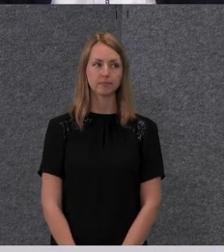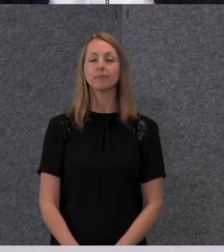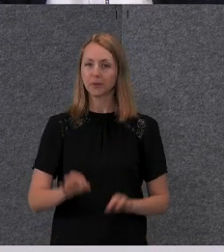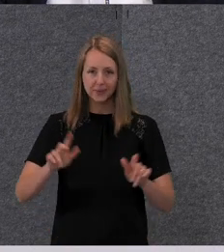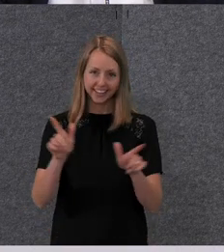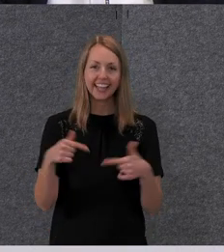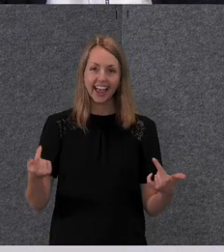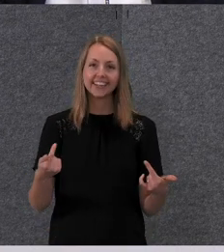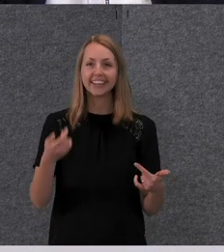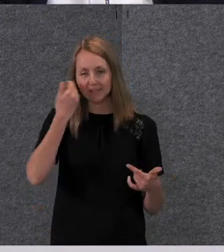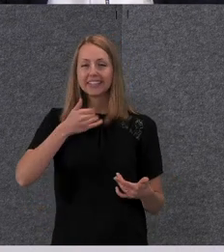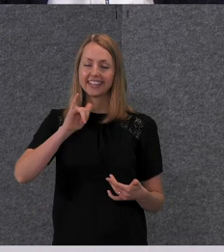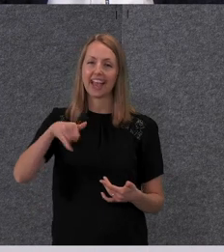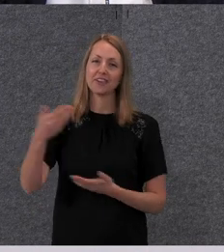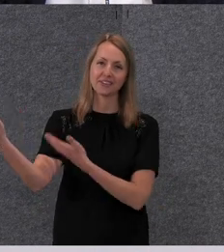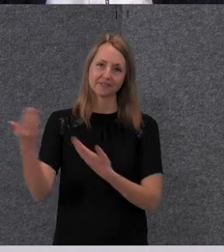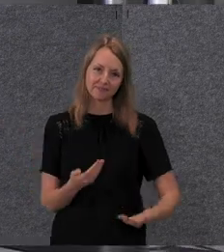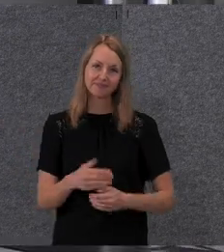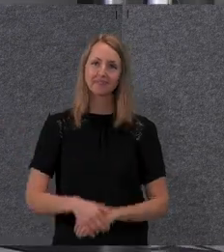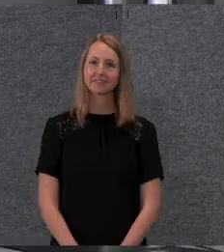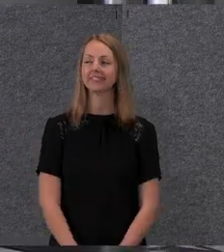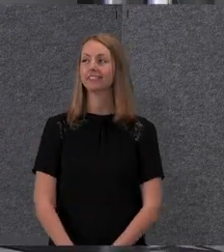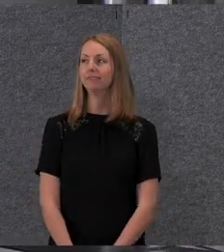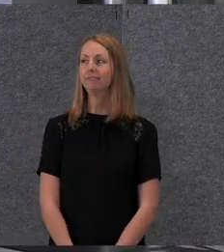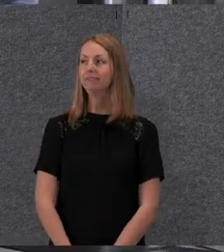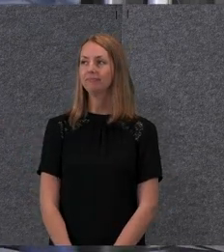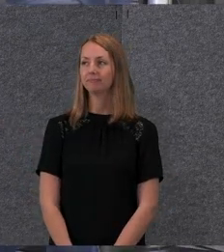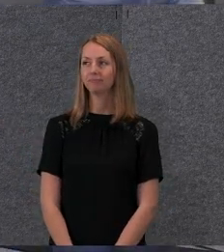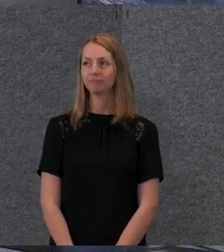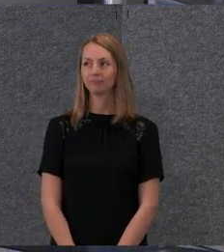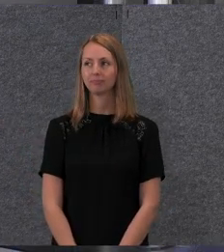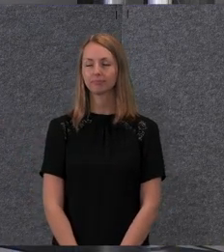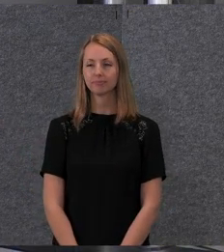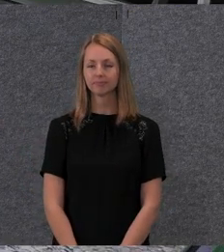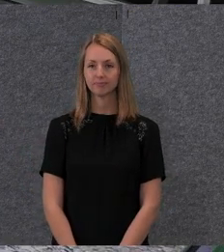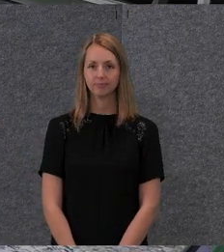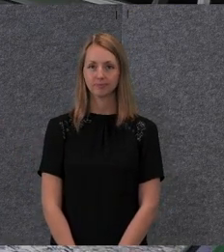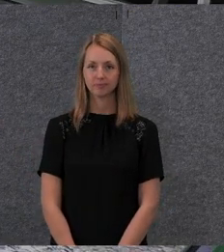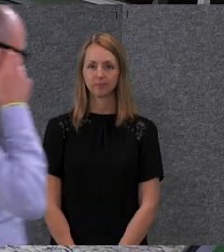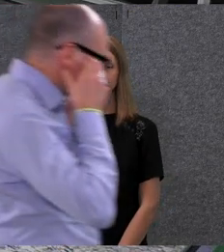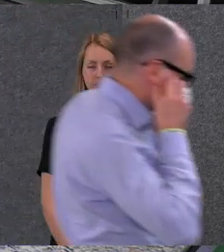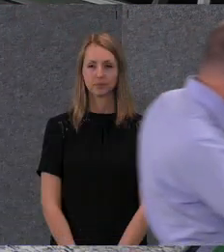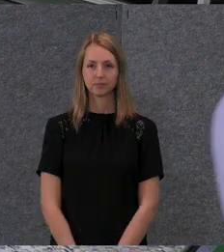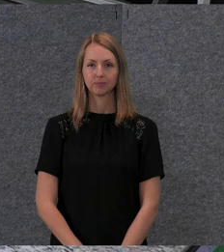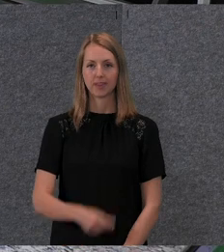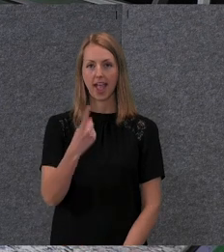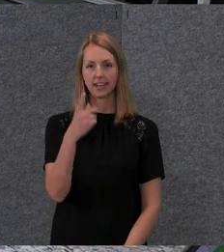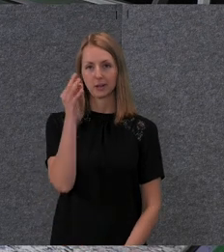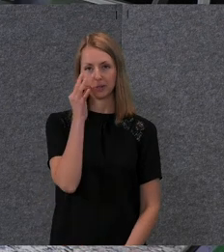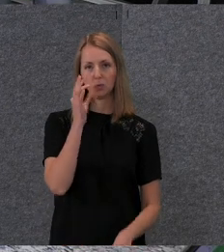Es gibt keine weiteren Kandidaturen. Lieber Janosch, du hast eine Minute Zeit, dich in Erinnerung zu rufen.